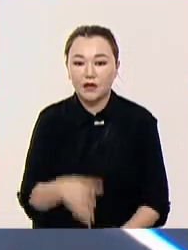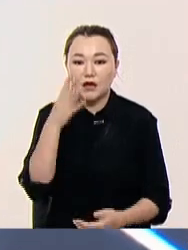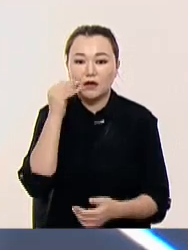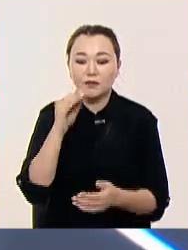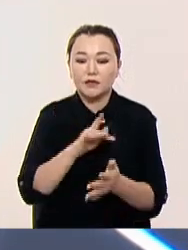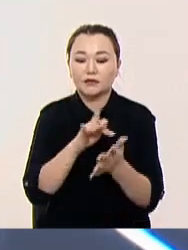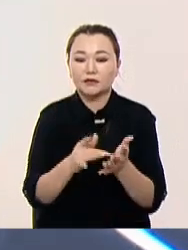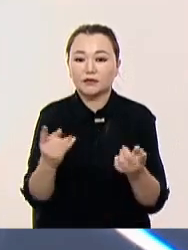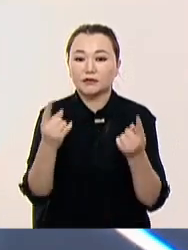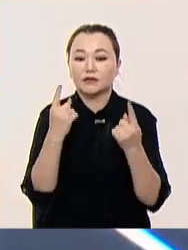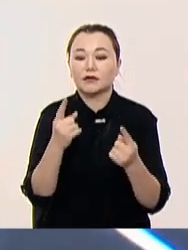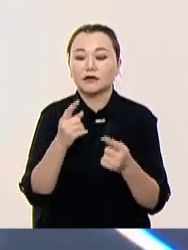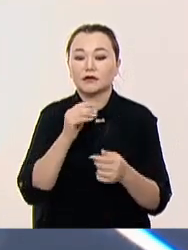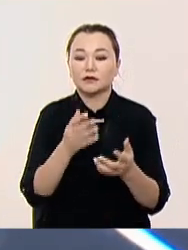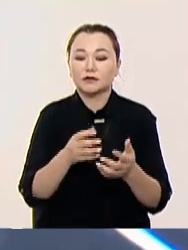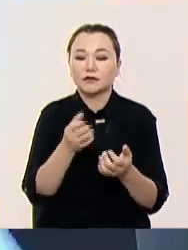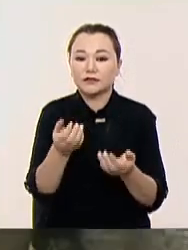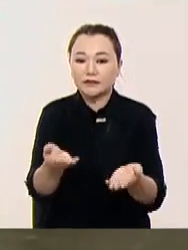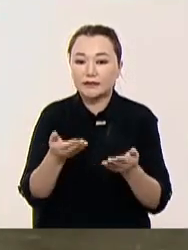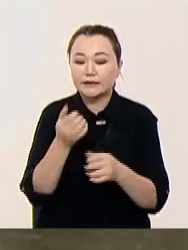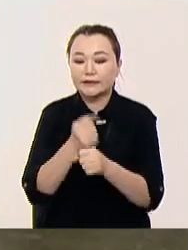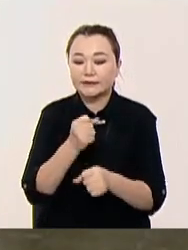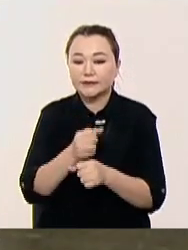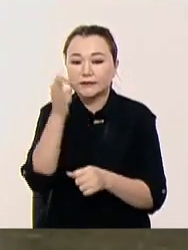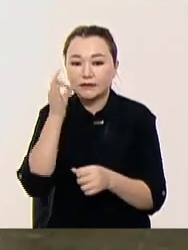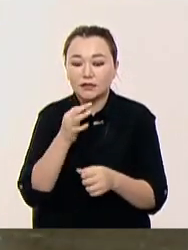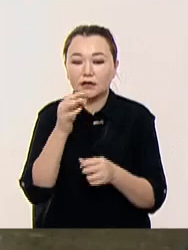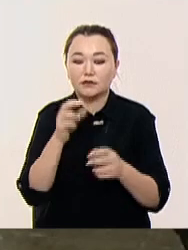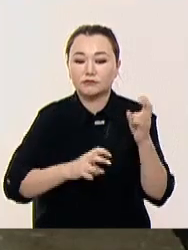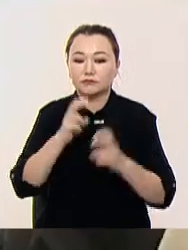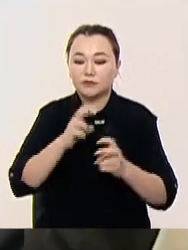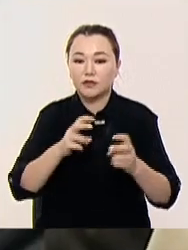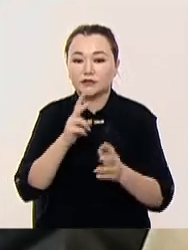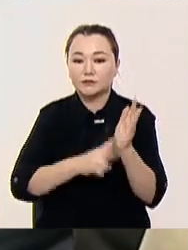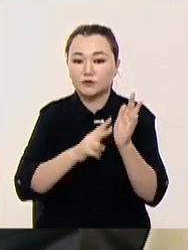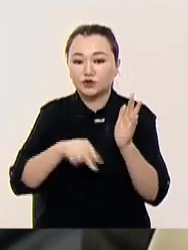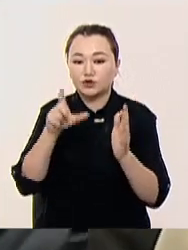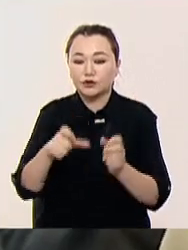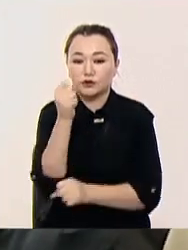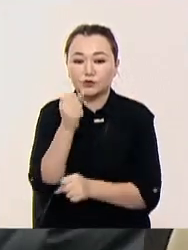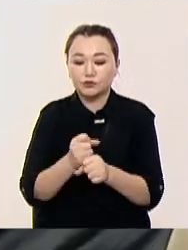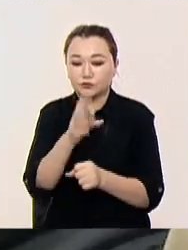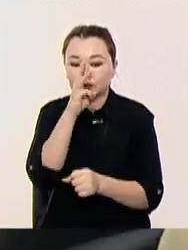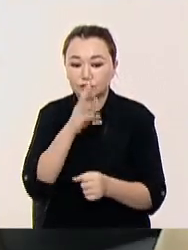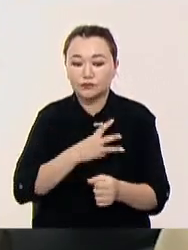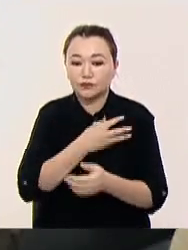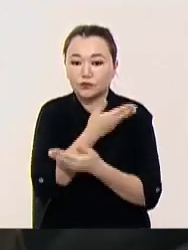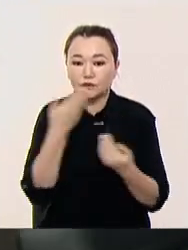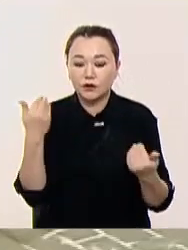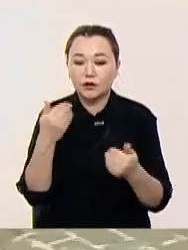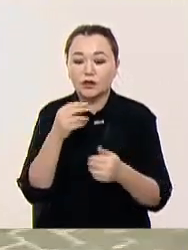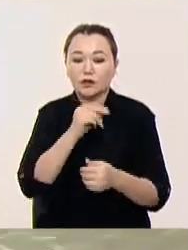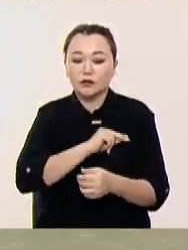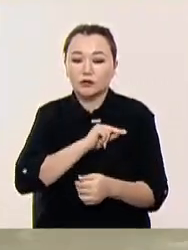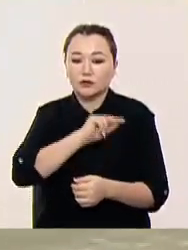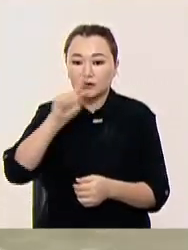Алматыда ірі кондитерлік компанияның 70-ке жуық қызметкері айлығымызды ала алмай жүрміз деп шағымданды. Адал еңбегінің ақысын талап